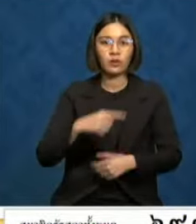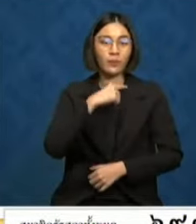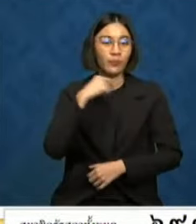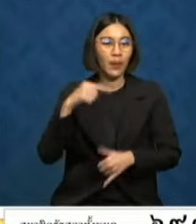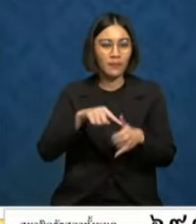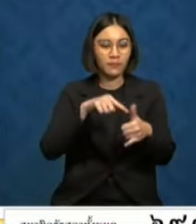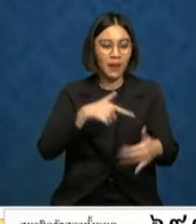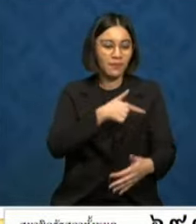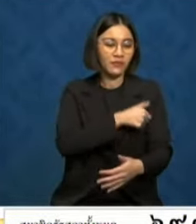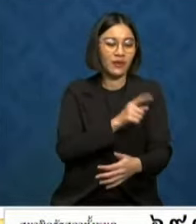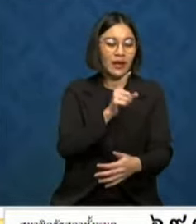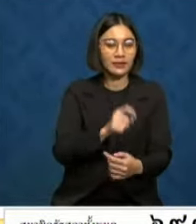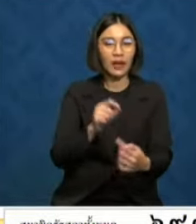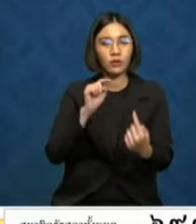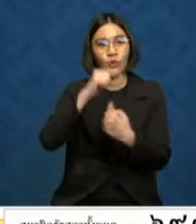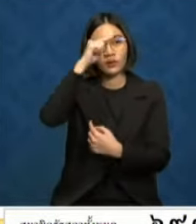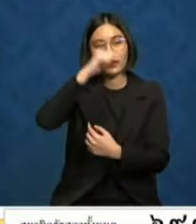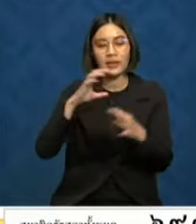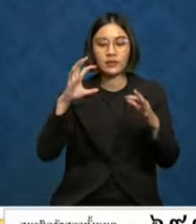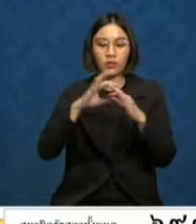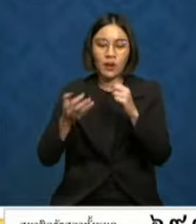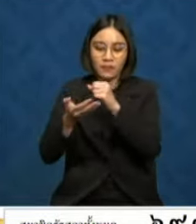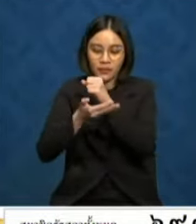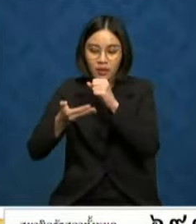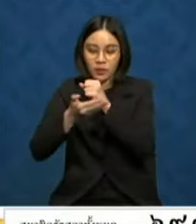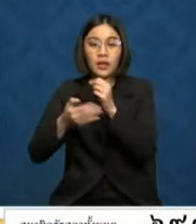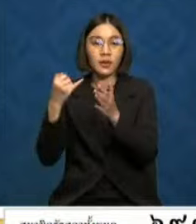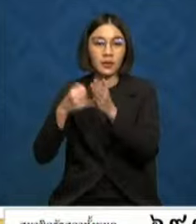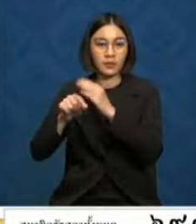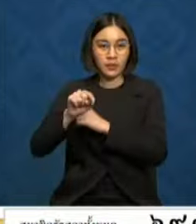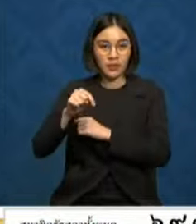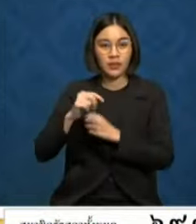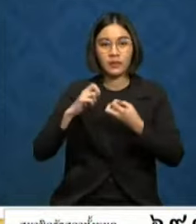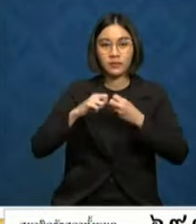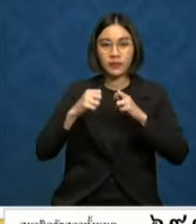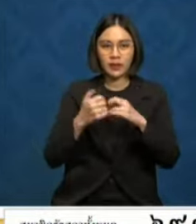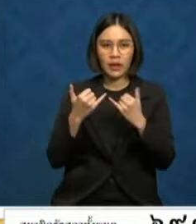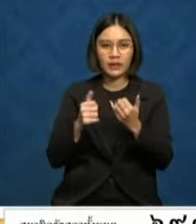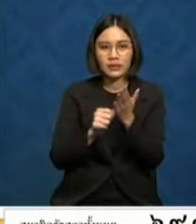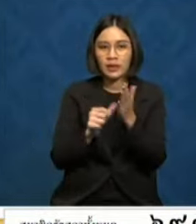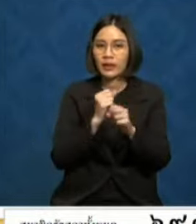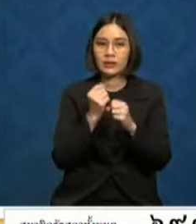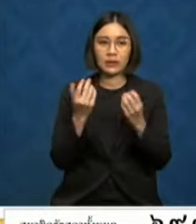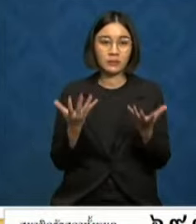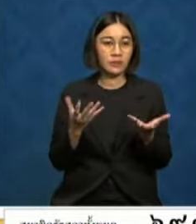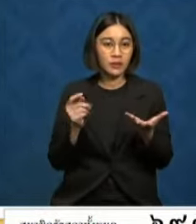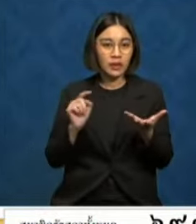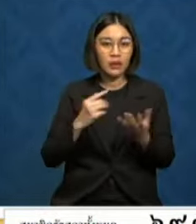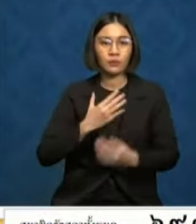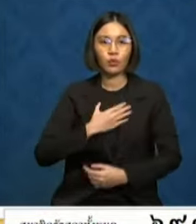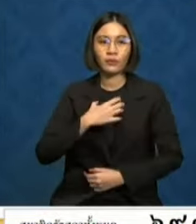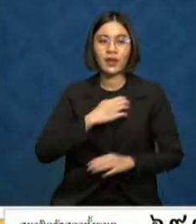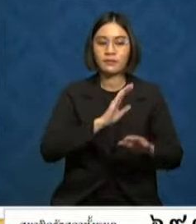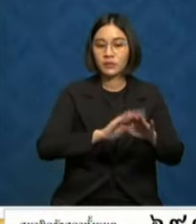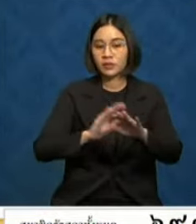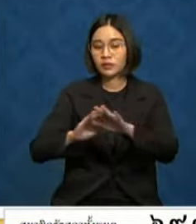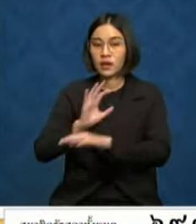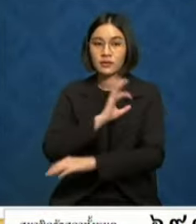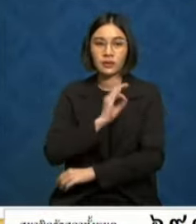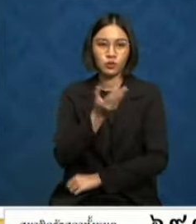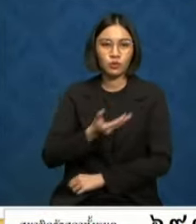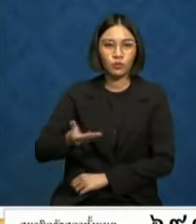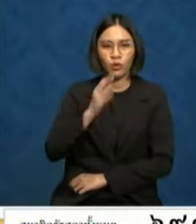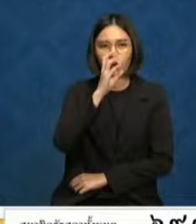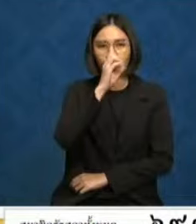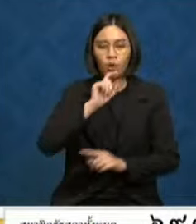ยก็จะเป็นเกี่ยวข้องกับคดียาเสพติดด้วยถ้าถามว่าปัญหานี้จะแก้อย่างไรผมอยากเชิญชวนท่านสมาชิกทุกท่านล